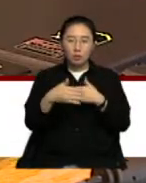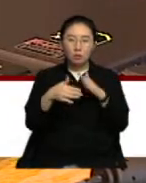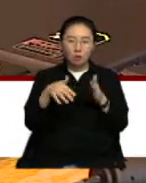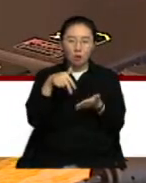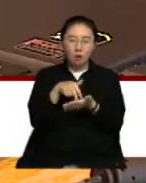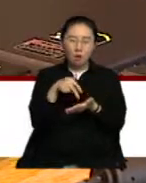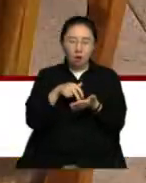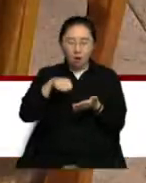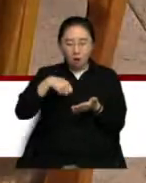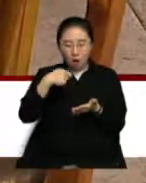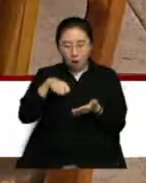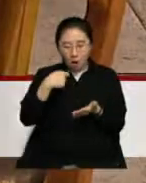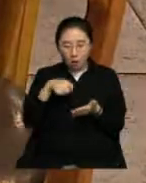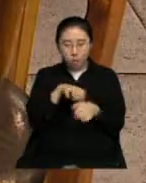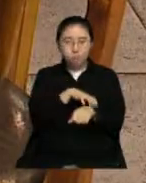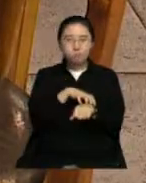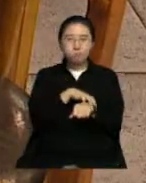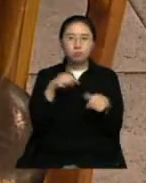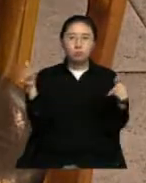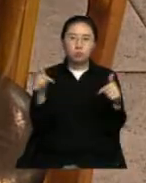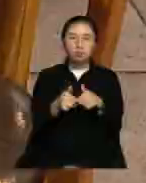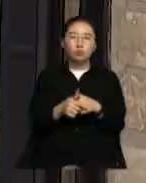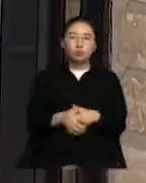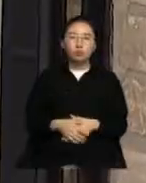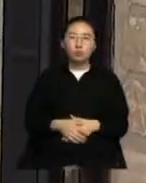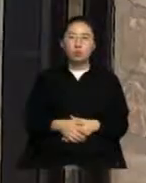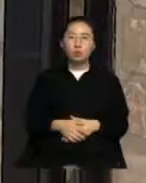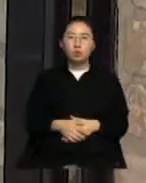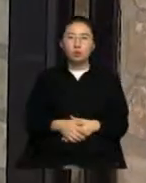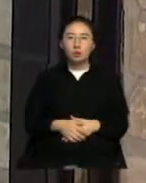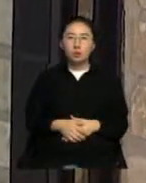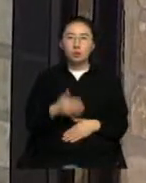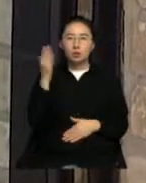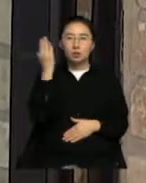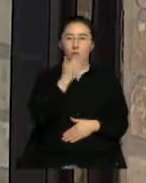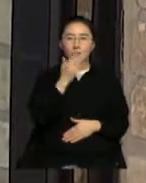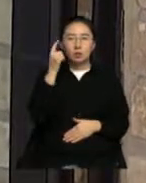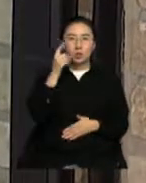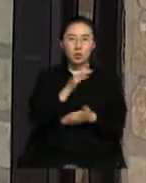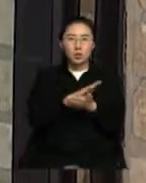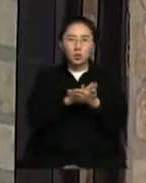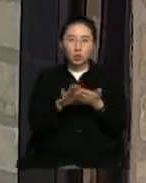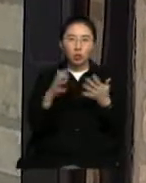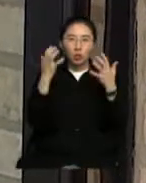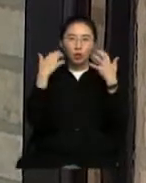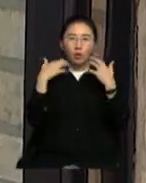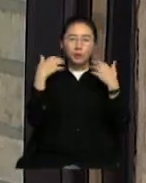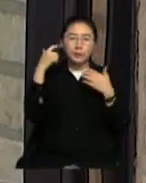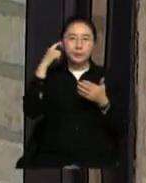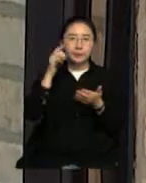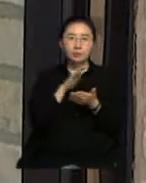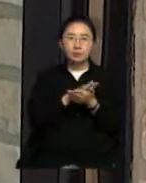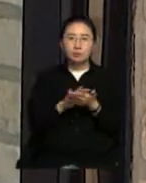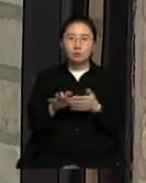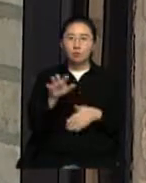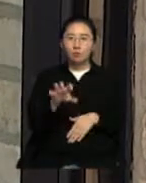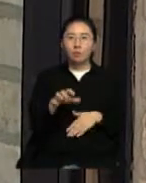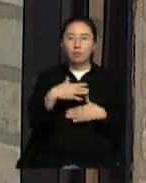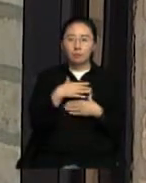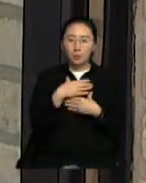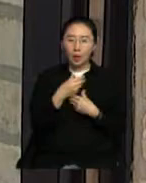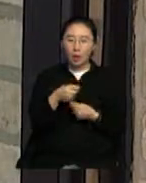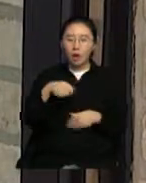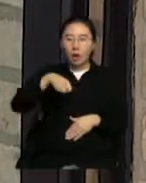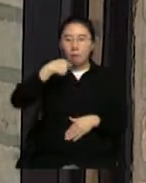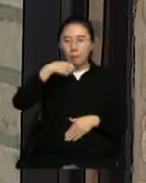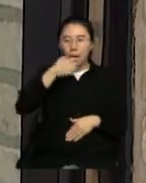서서 음식을 먹는 불편함을 줄인 겁니다. 이렇게 쾌적하고 시원하고 여름엔 시원하고 이런 공간에 와서 편안하게